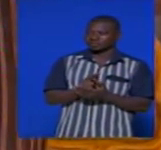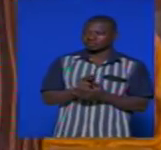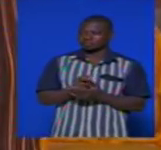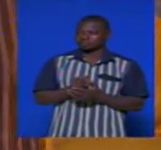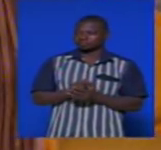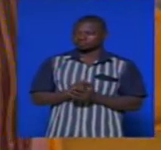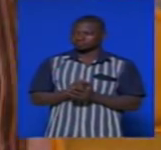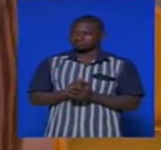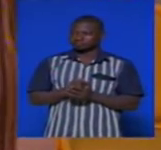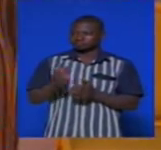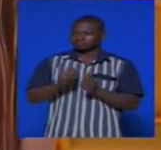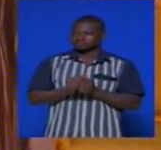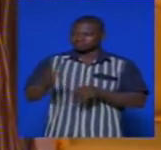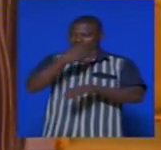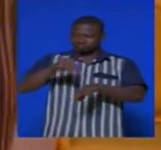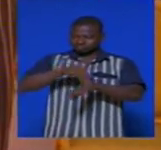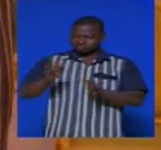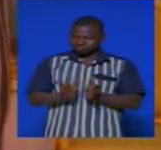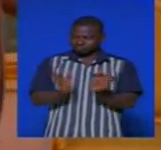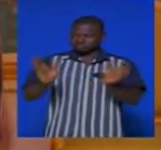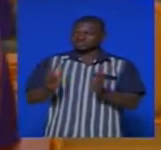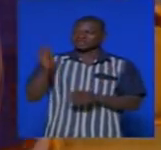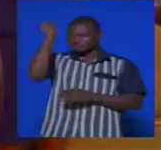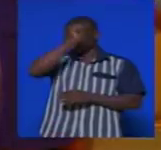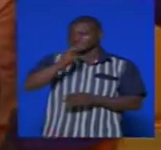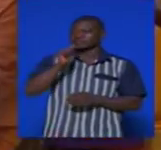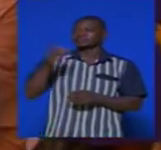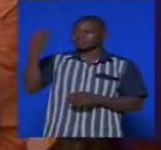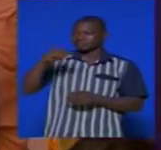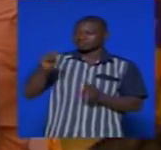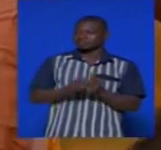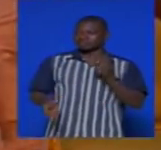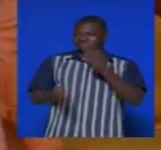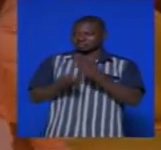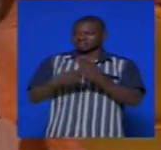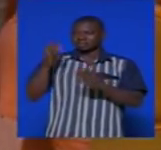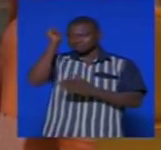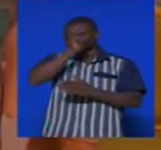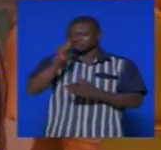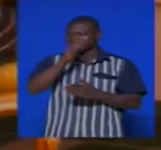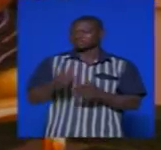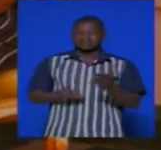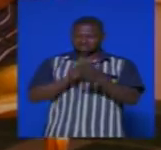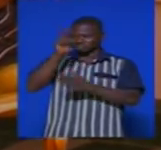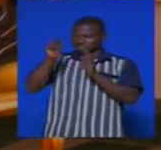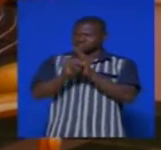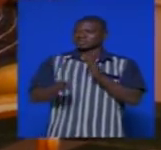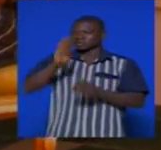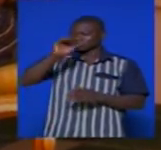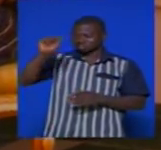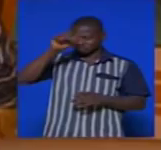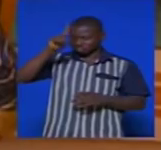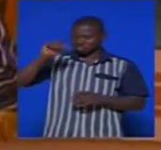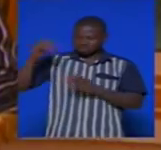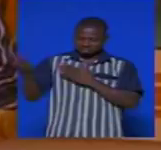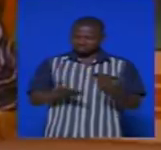La directrice générale Afrique de l'Ouest de la Banque africaine de développement BAD est porteuse d'une bonne nouvelle au